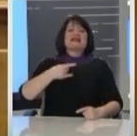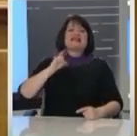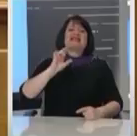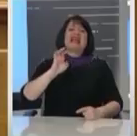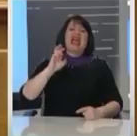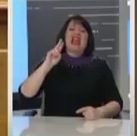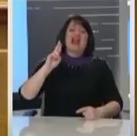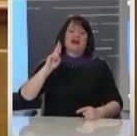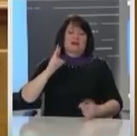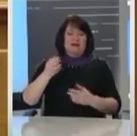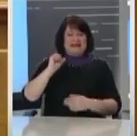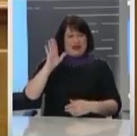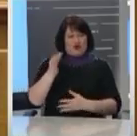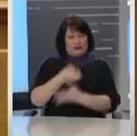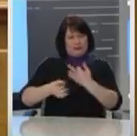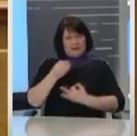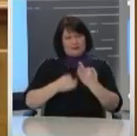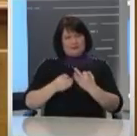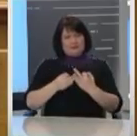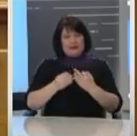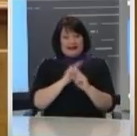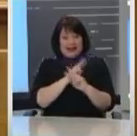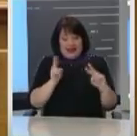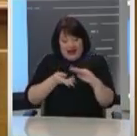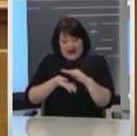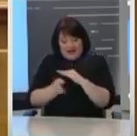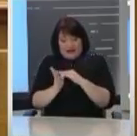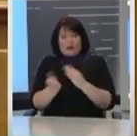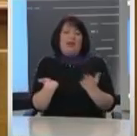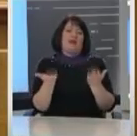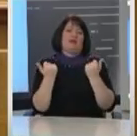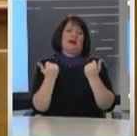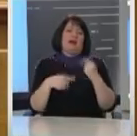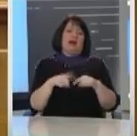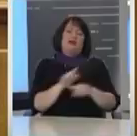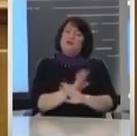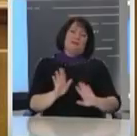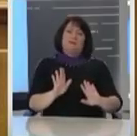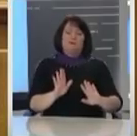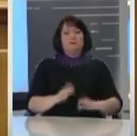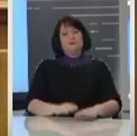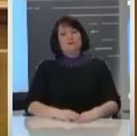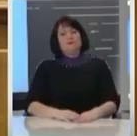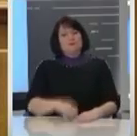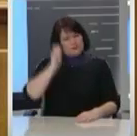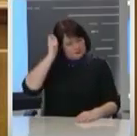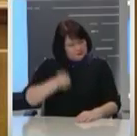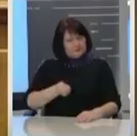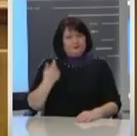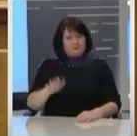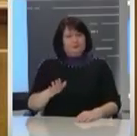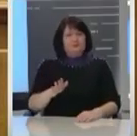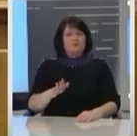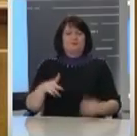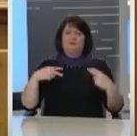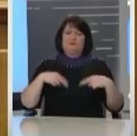μας εξηγήσει πως καθαρή έξοδος δεν υπάρχει. Κάτι που παραδέχθηκε ακόμα